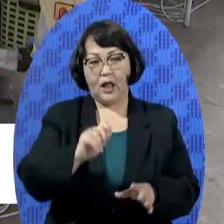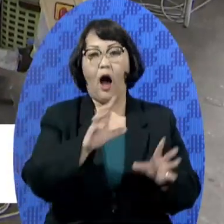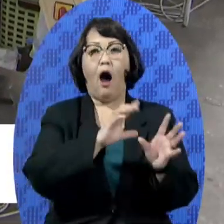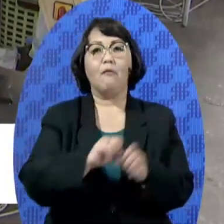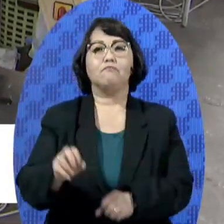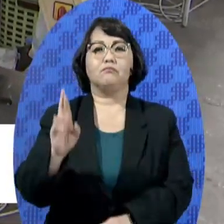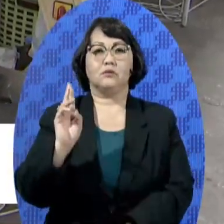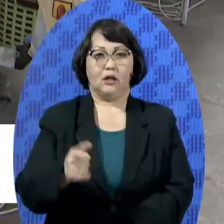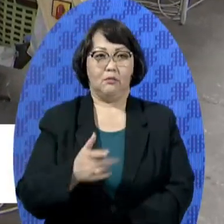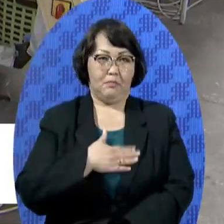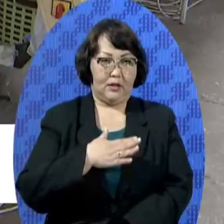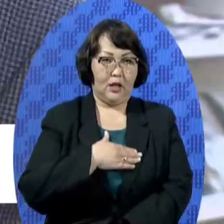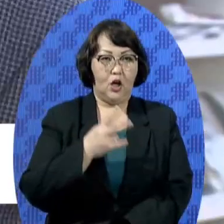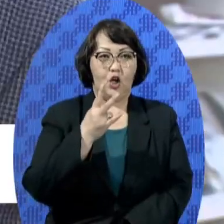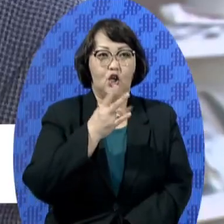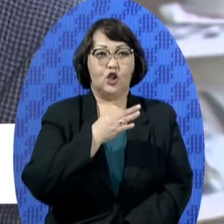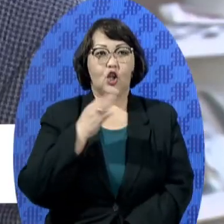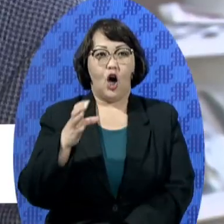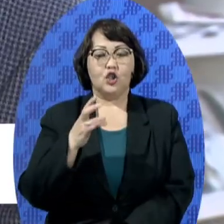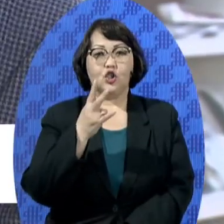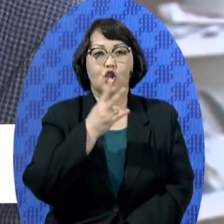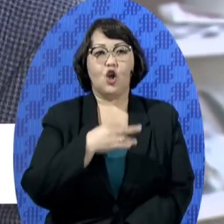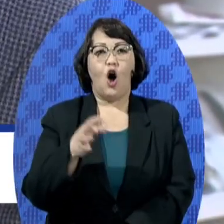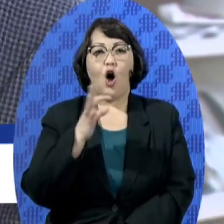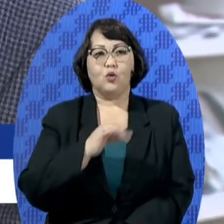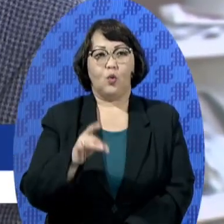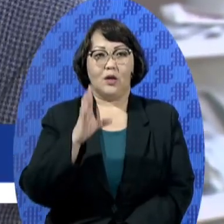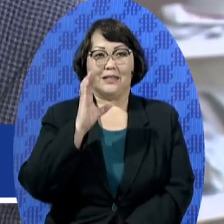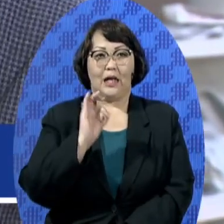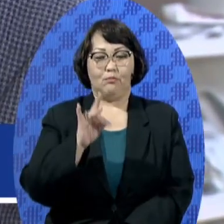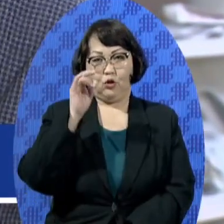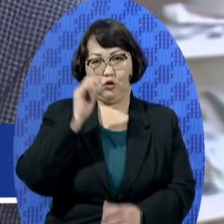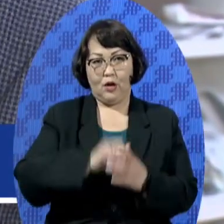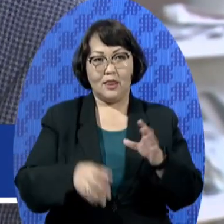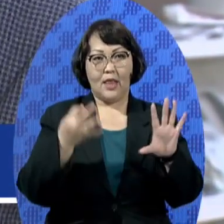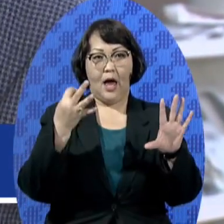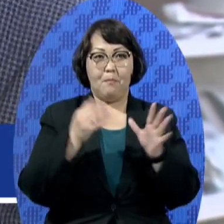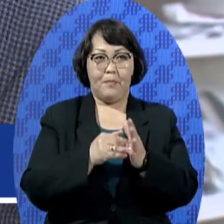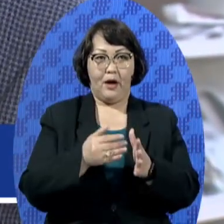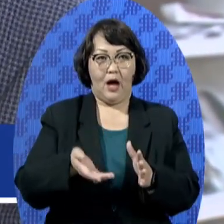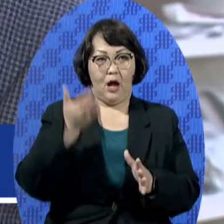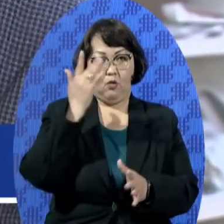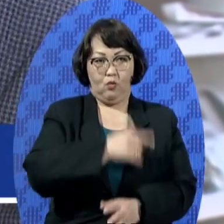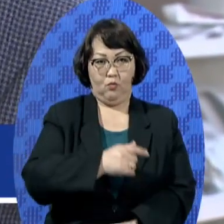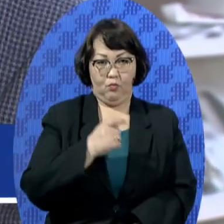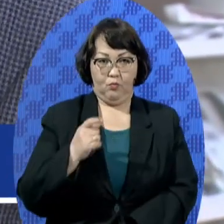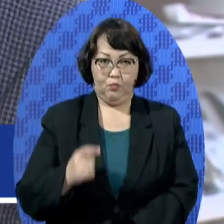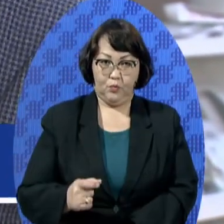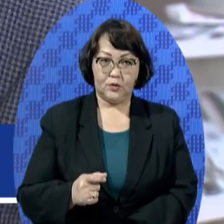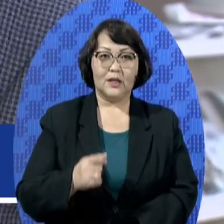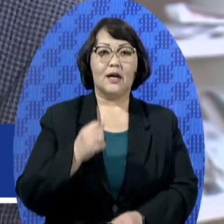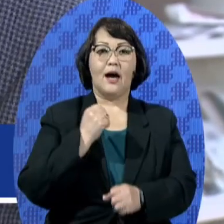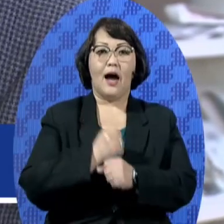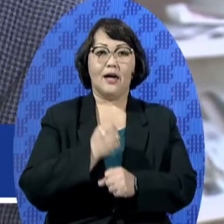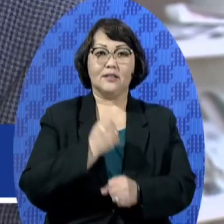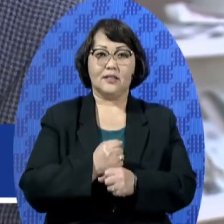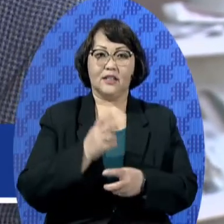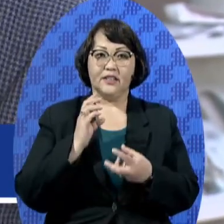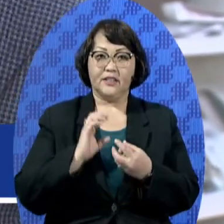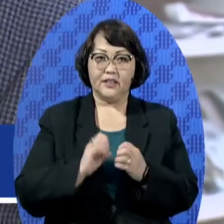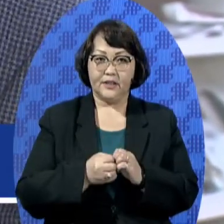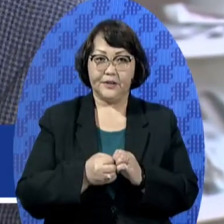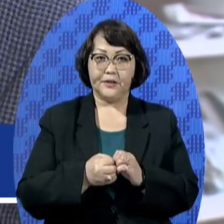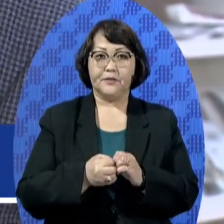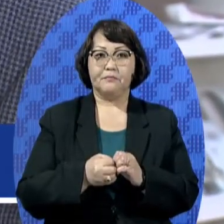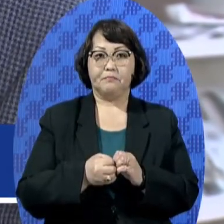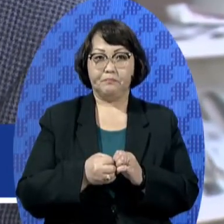Манай ноос ноолуурын салбарт нийтдээ 8,000 гаруй хүн яг ажлын мэсэн дээрээ байрн